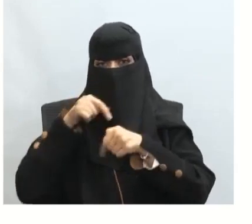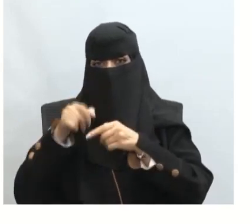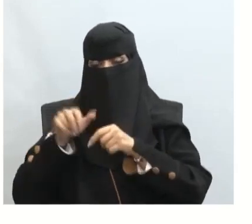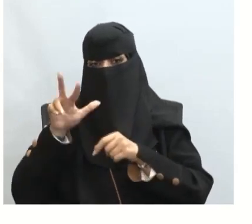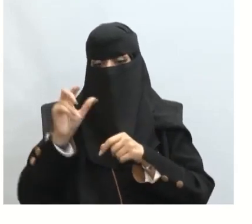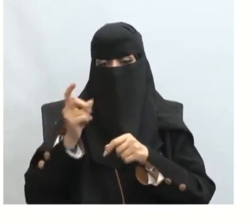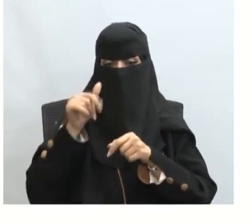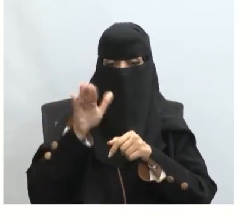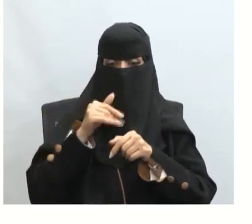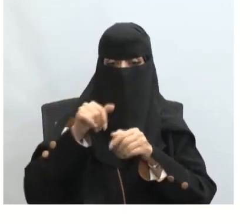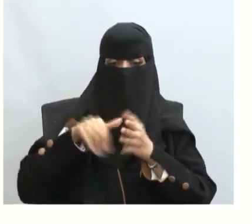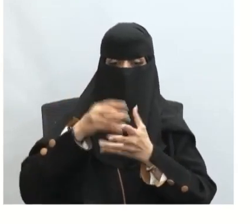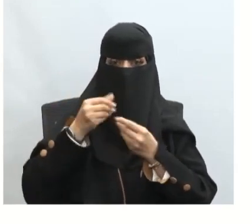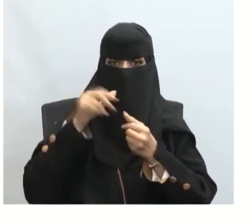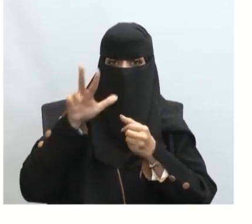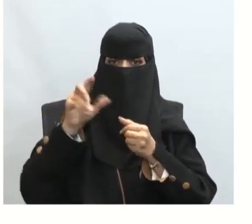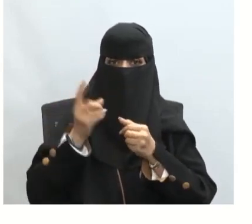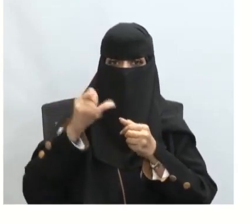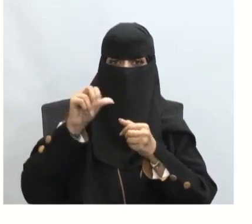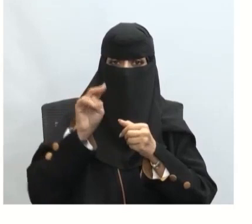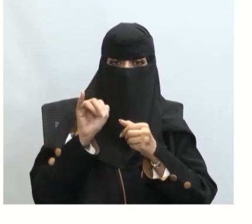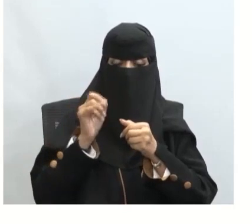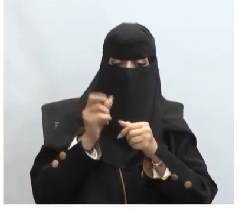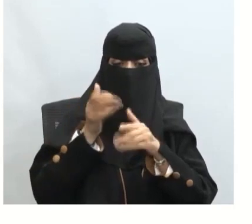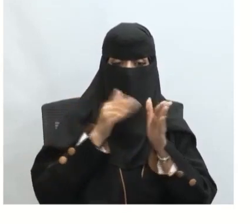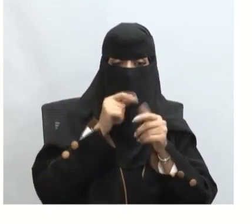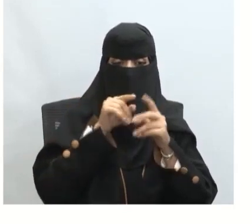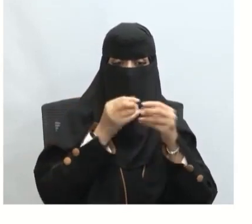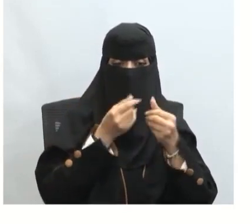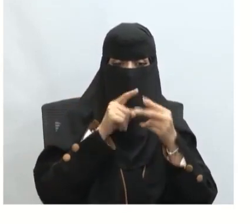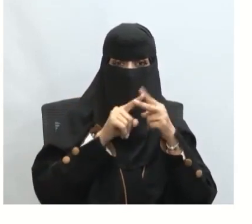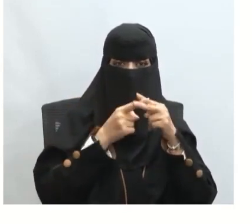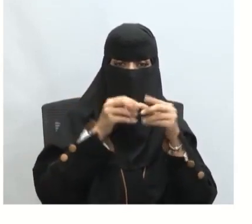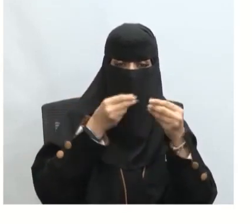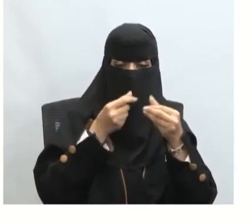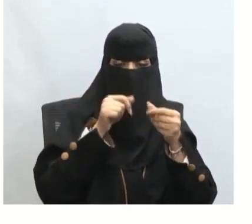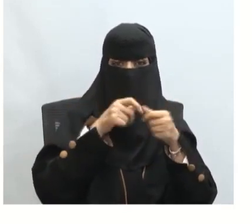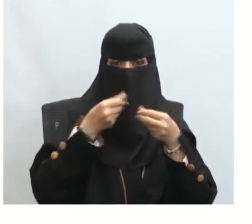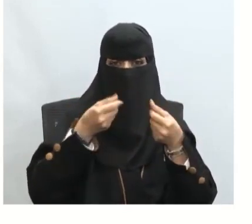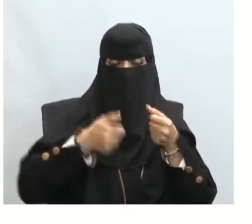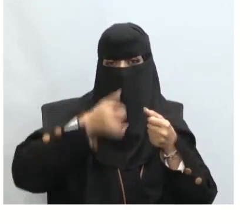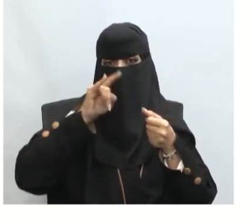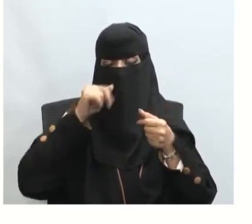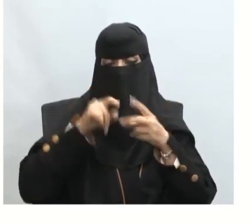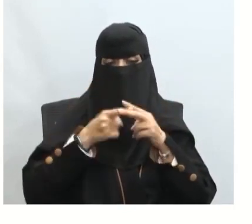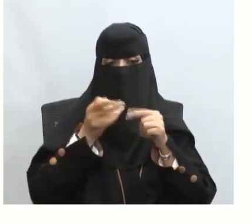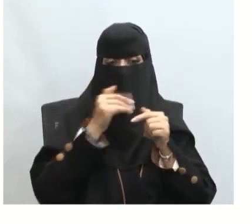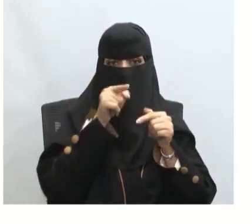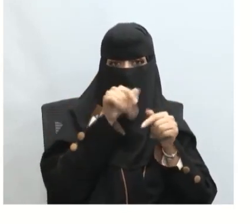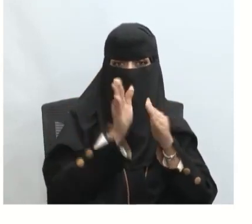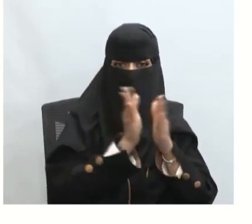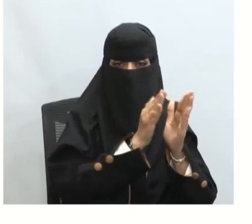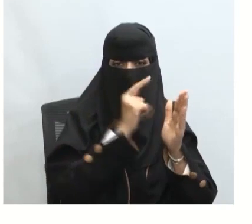والبروتينات والصناعيه تكون البلاستيك والالياف الصناعيه سنعود بعد فتره لهذا